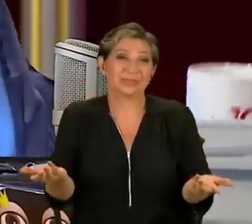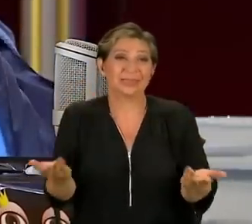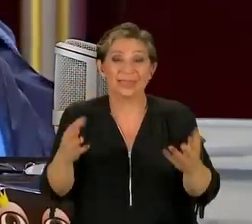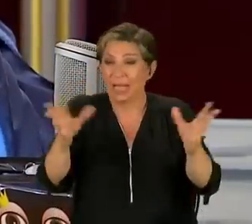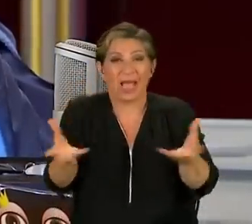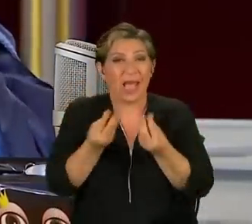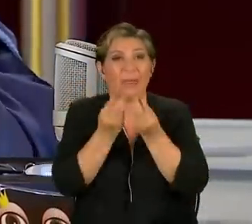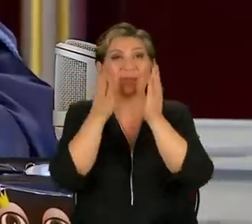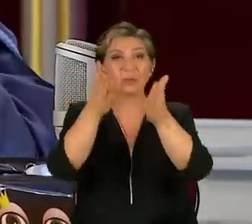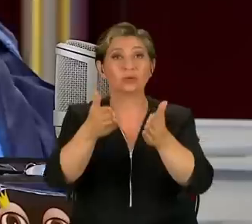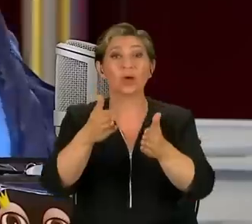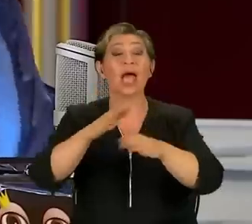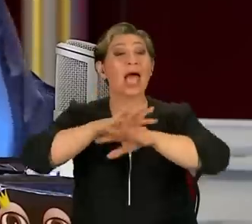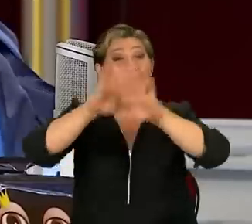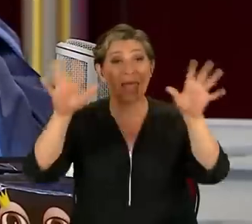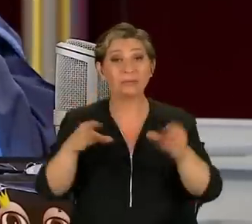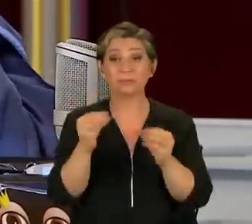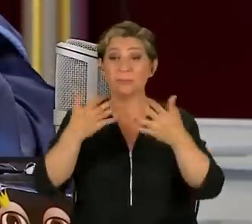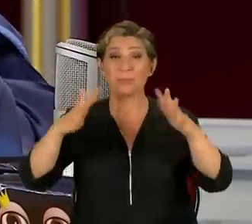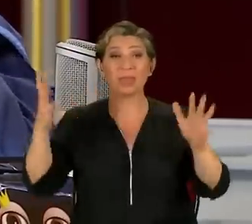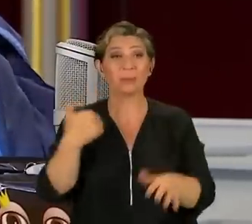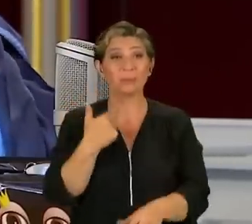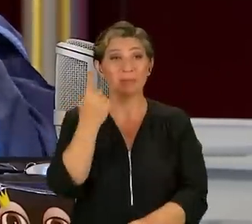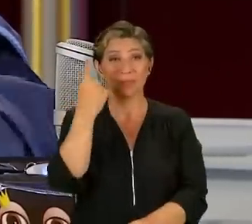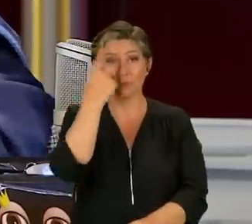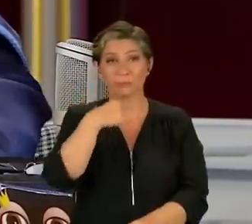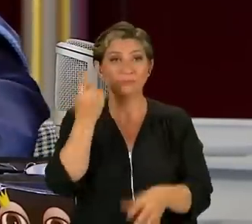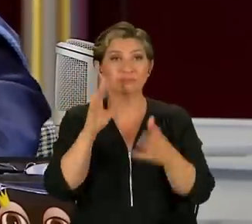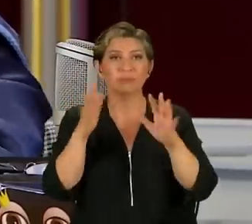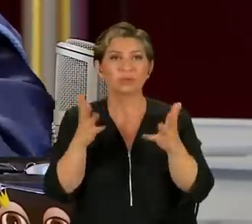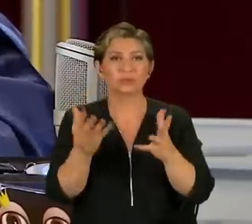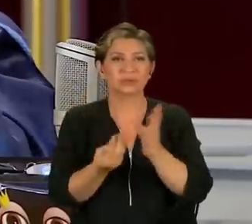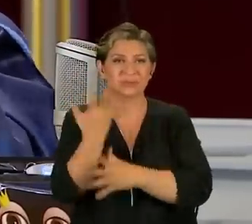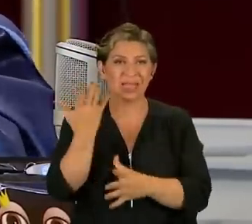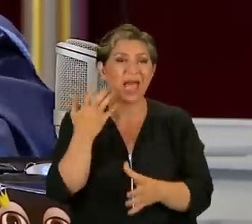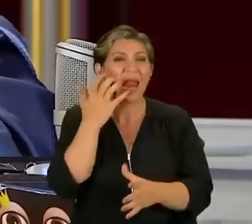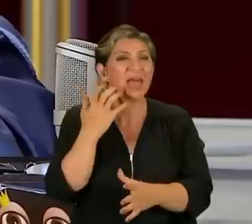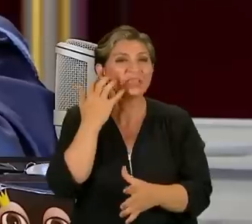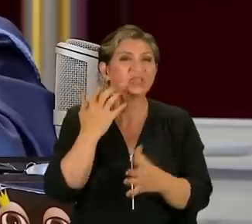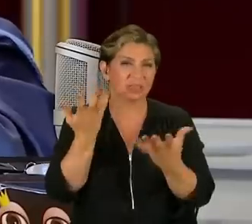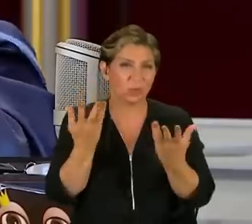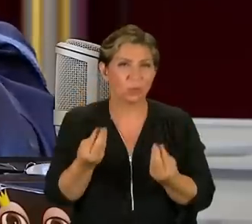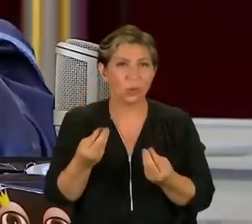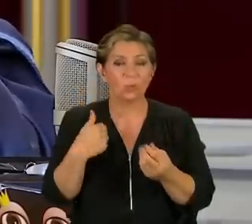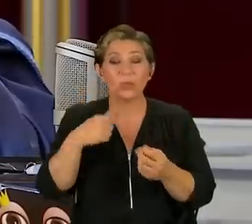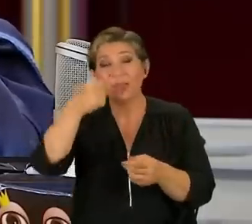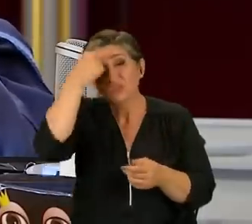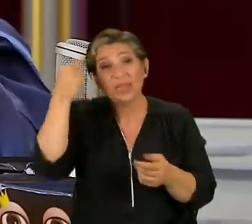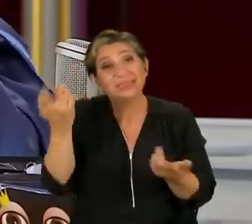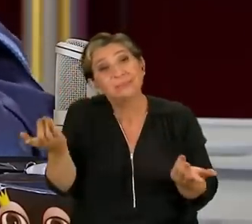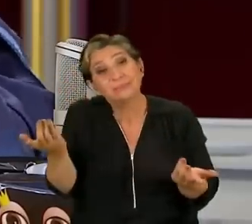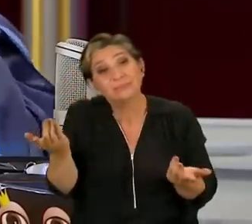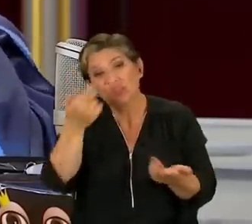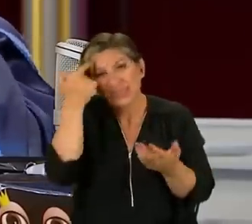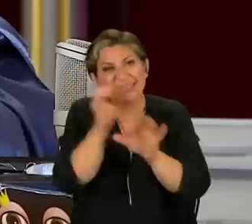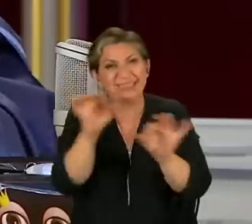Sürü sepet gidiyorduk. Hepsi pirupak, bir tek ben böyle bir şey oldum. Yani bu da benim şansım